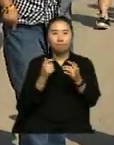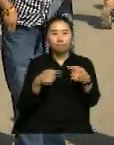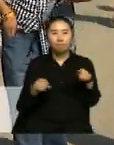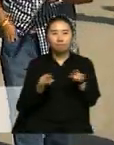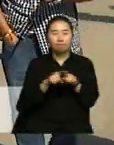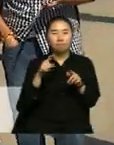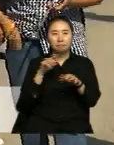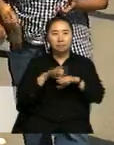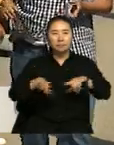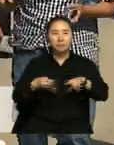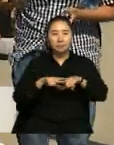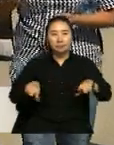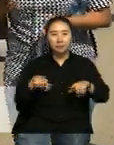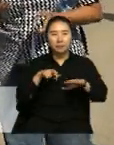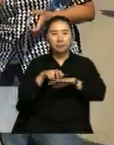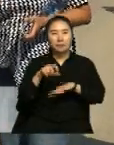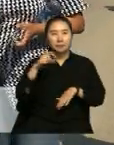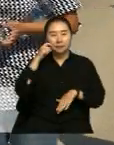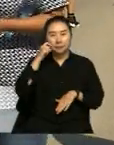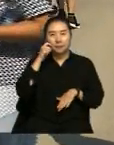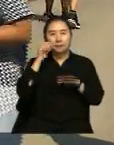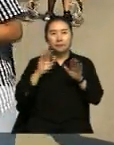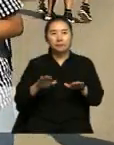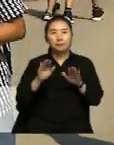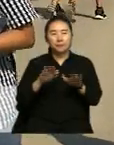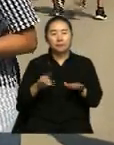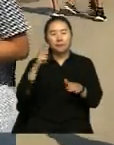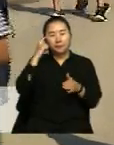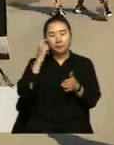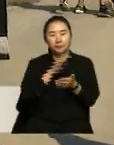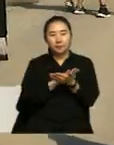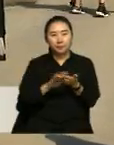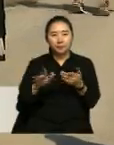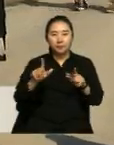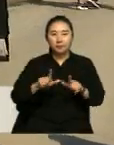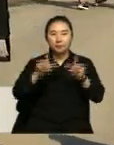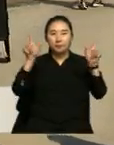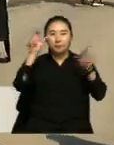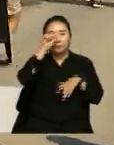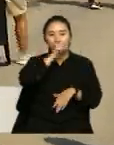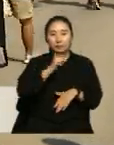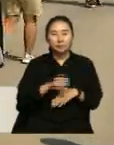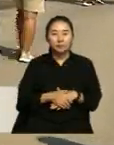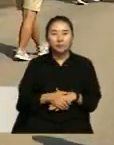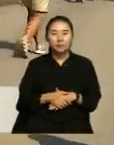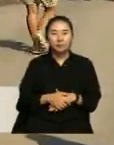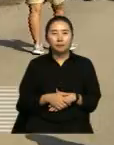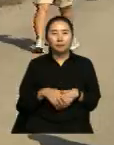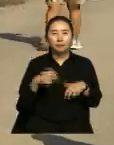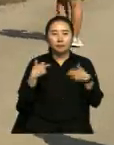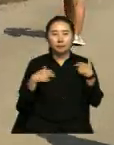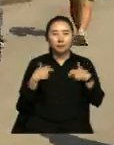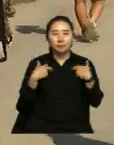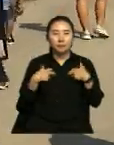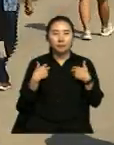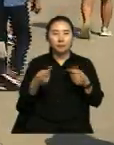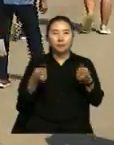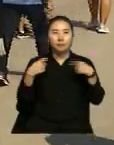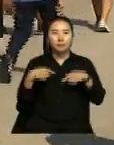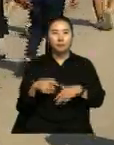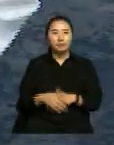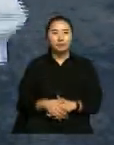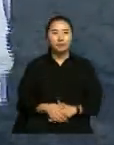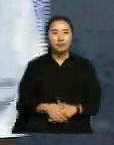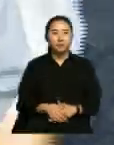같이 평소 이렇게 할수 있는 기회가 없는데 오늘처럼 이렇게 또 시원해가지고 오늘 날씨가 좋아서 오늘 너무 즐거운 마음으로 가벼운 발걸음으로